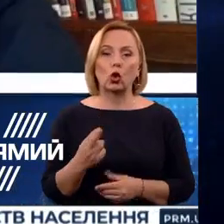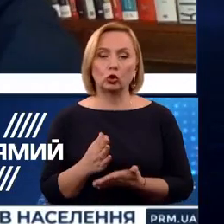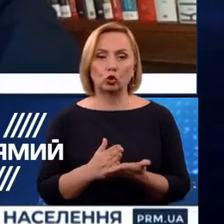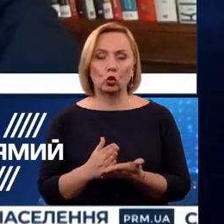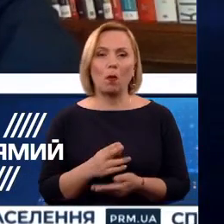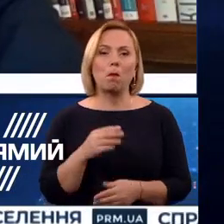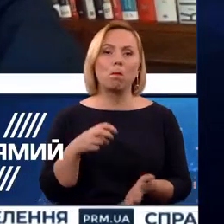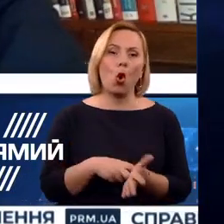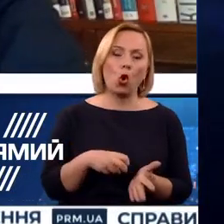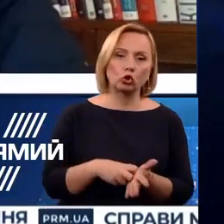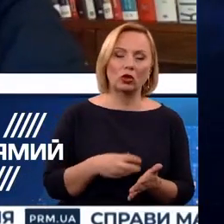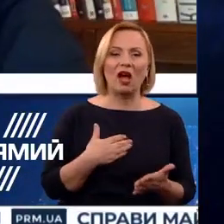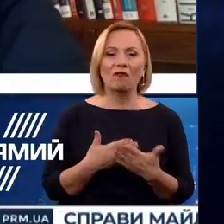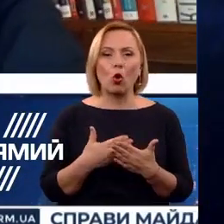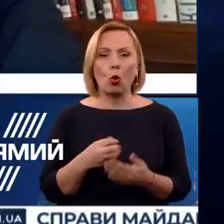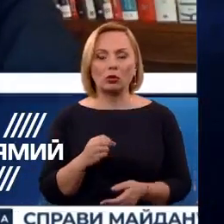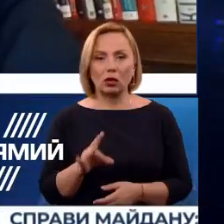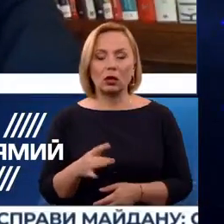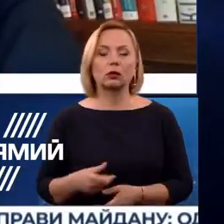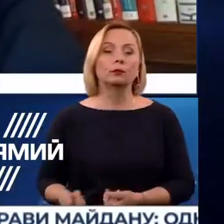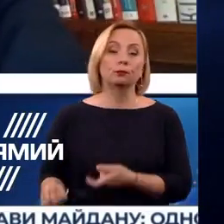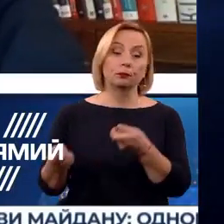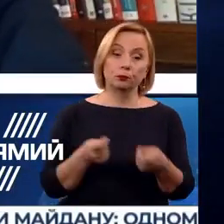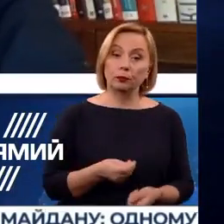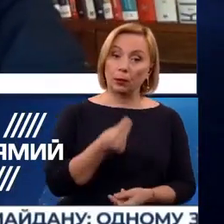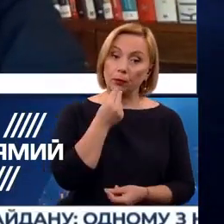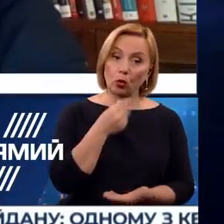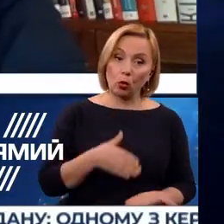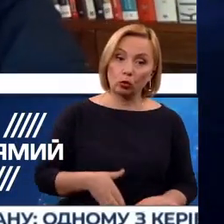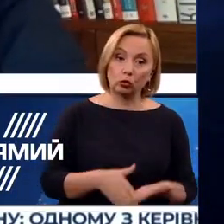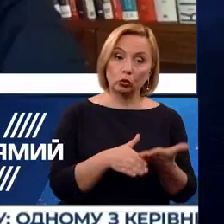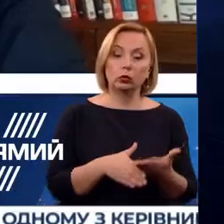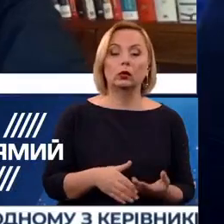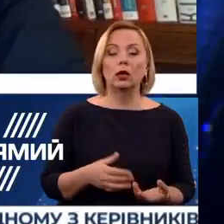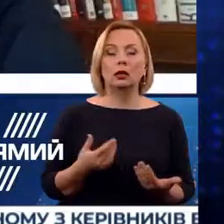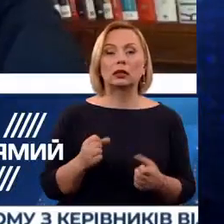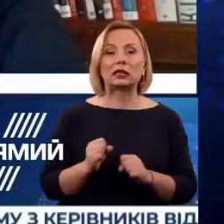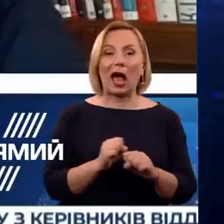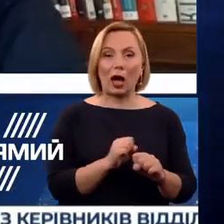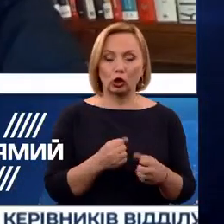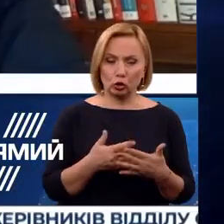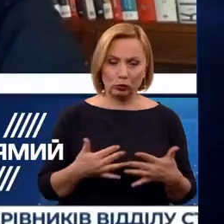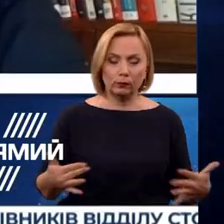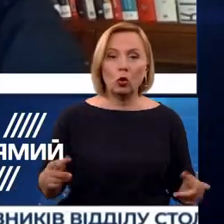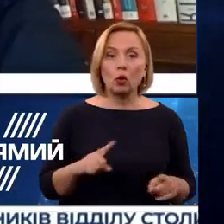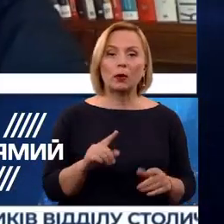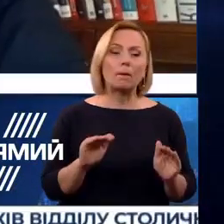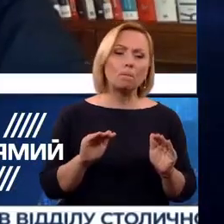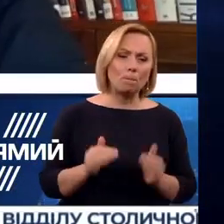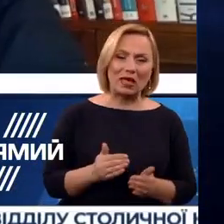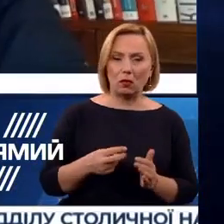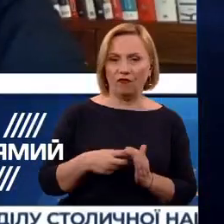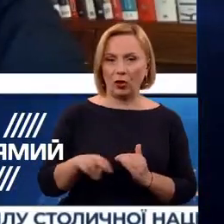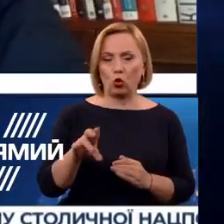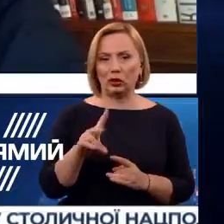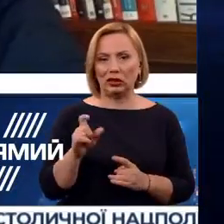волонтерів, через інші структури, доставляти їм продукти, доставляти засоби захисту, щоб вони мінімум виходили з дому і